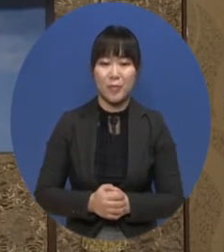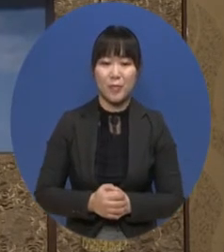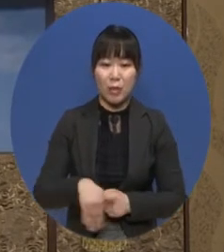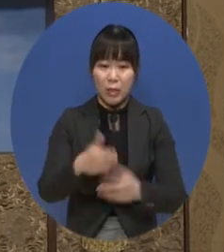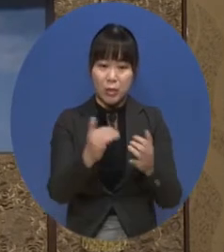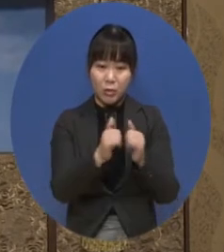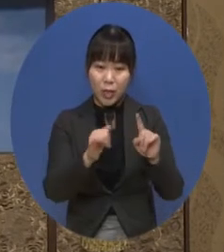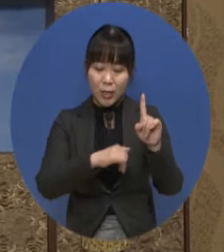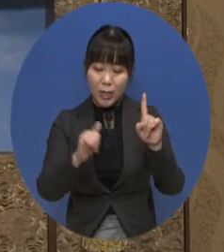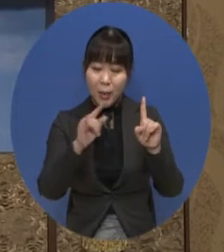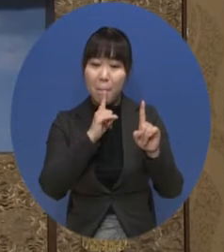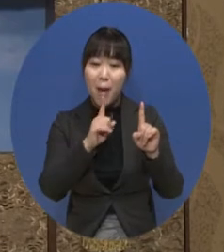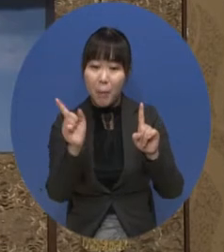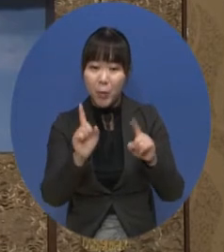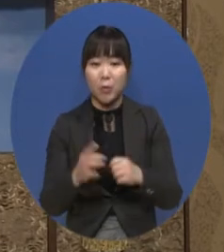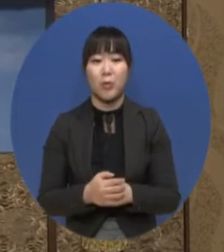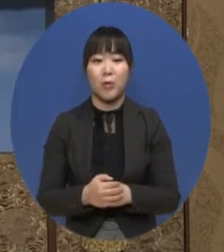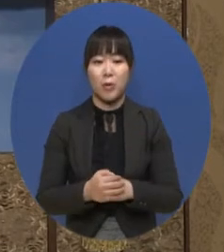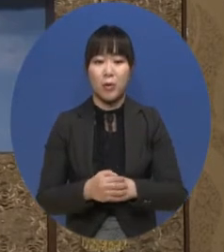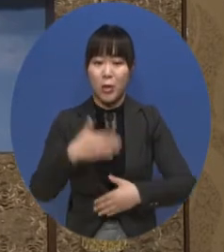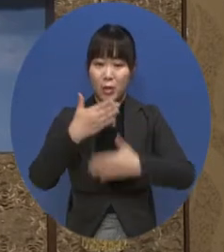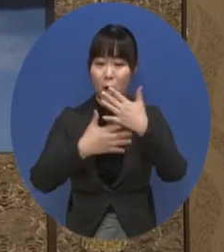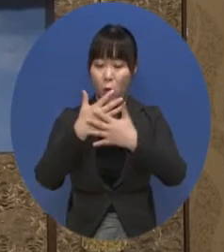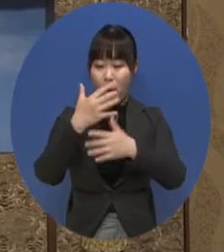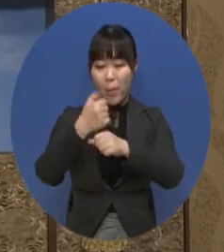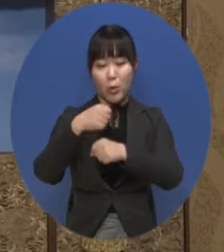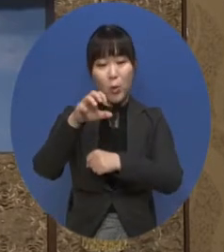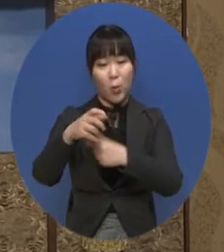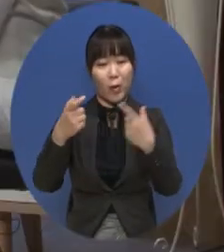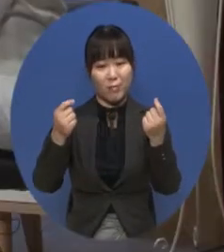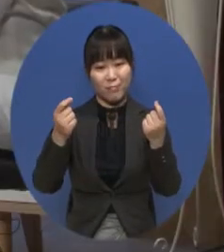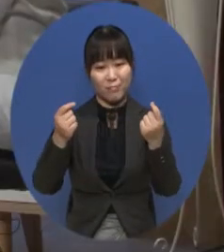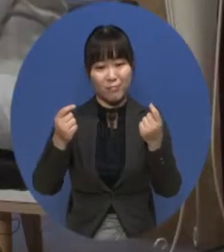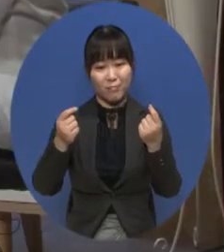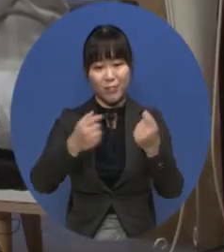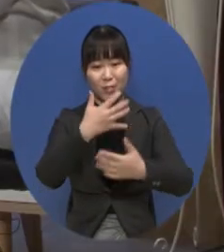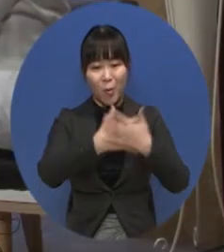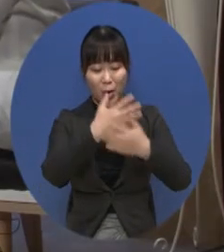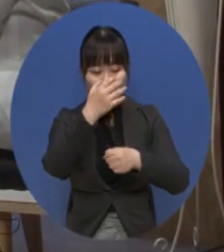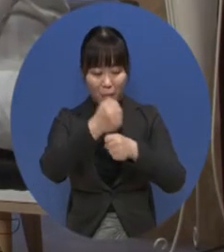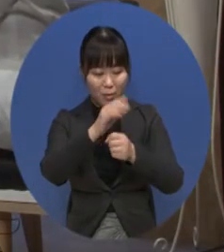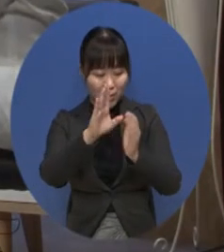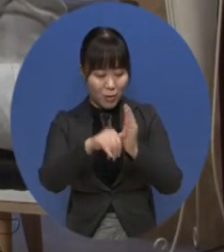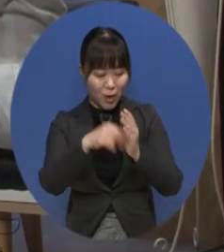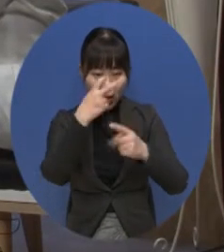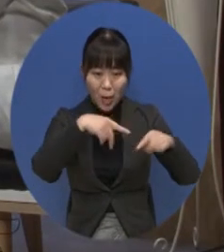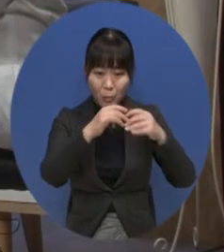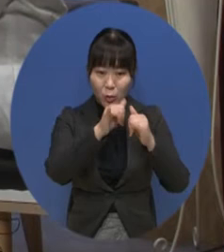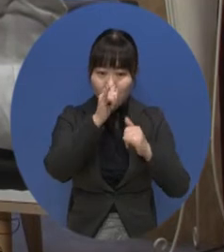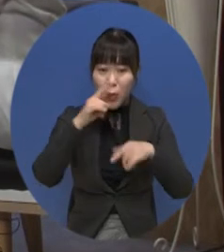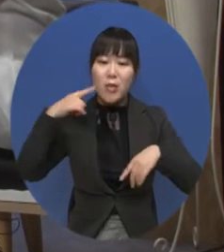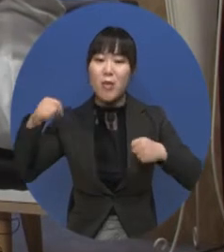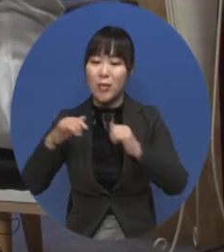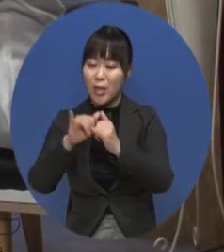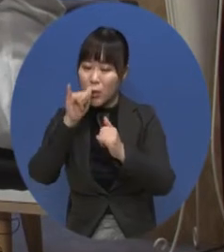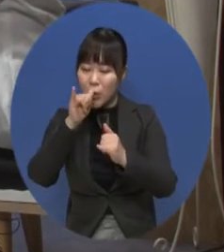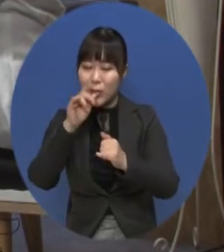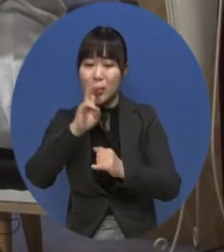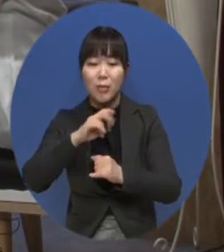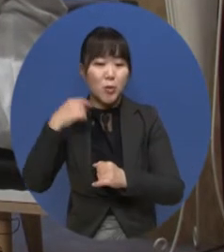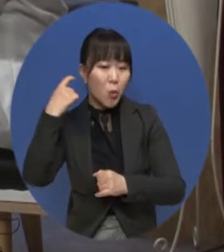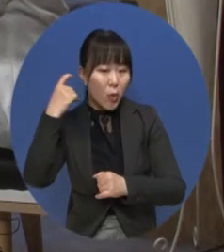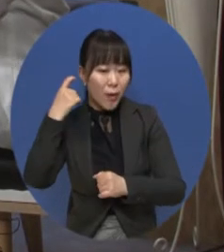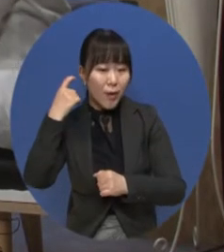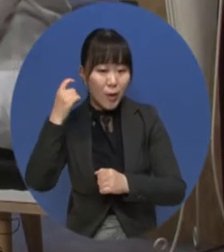한 명이 그런 표현을 하더라고요. 영화 만드는 곳 같다. 그러니까 영화 만드는 때 감독도 있고 연기자도 있고 뭐